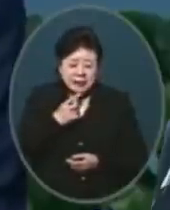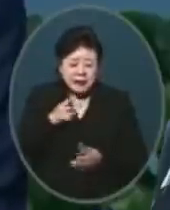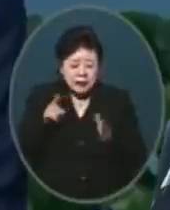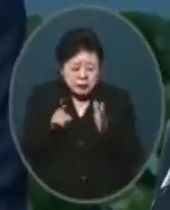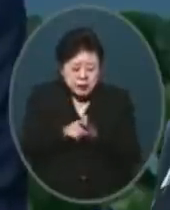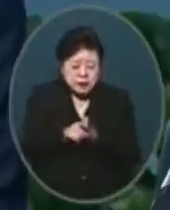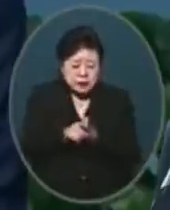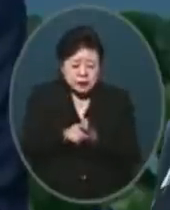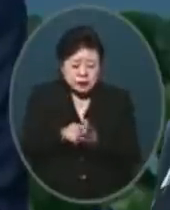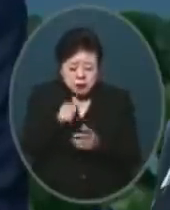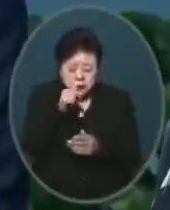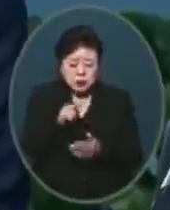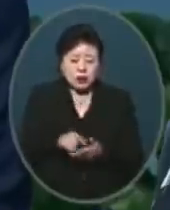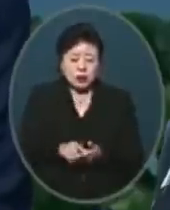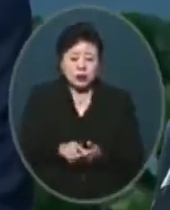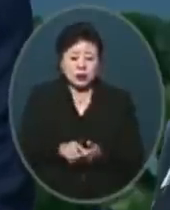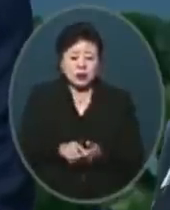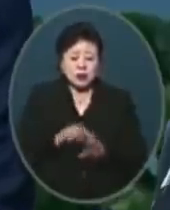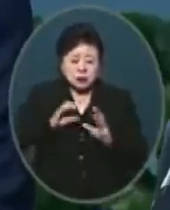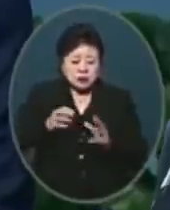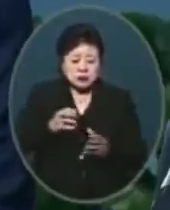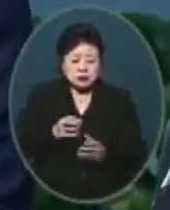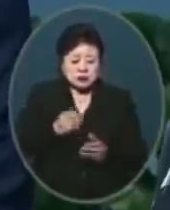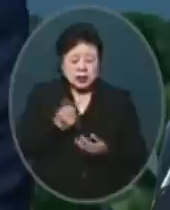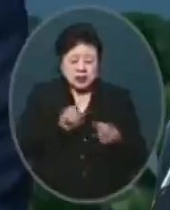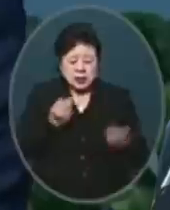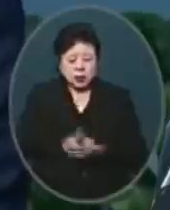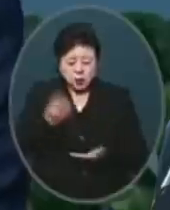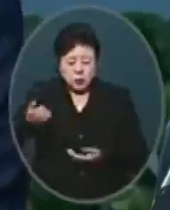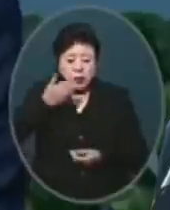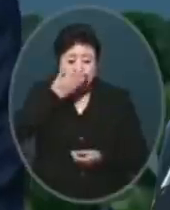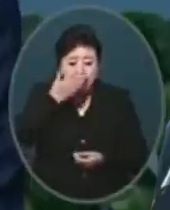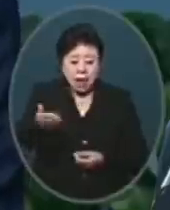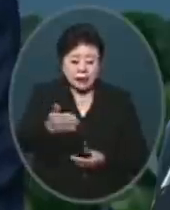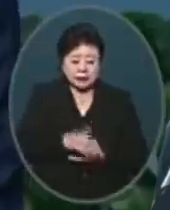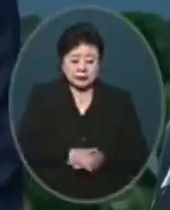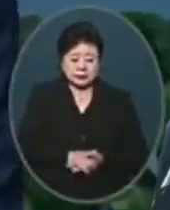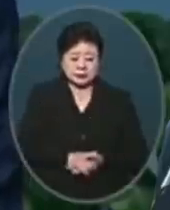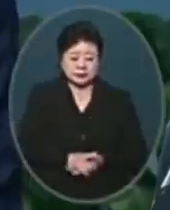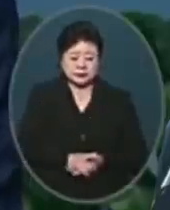1%만 믿음이 있더라도 재산이 옮겨가는 것입니다.